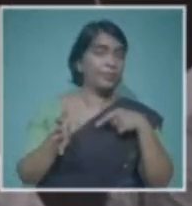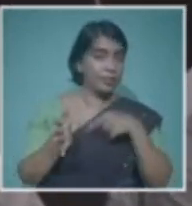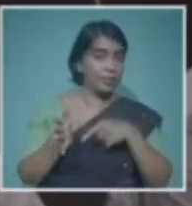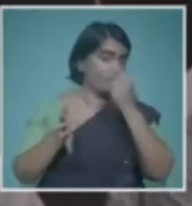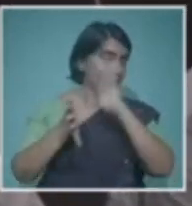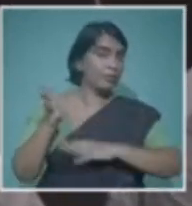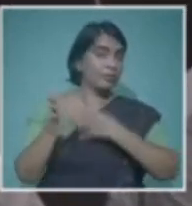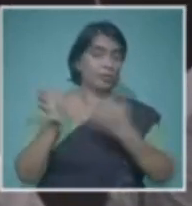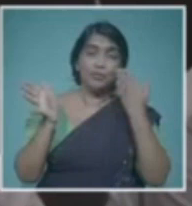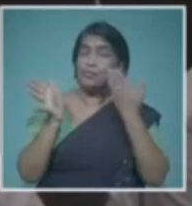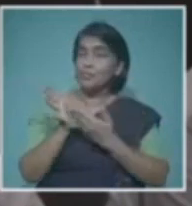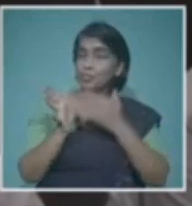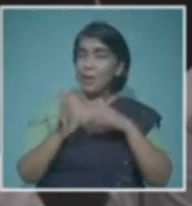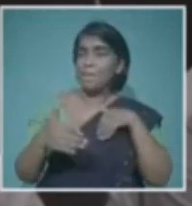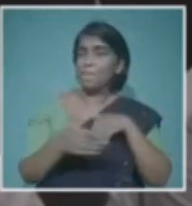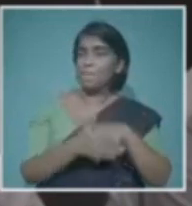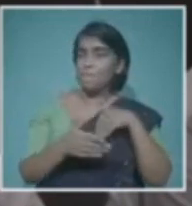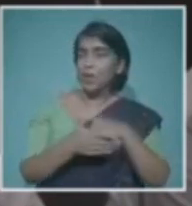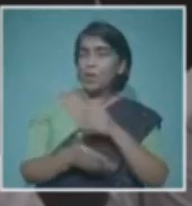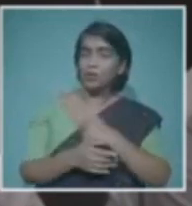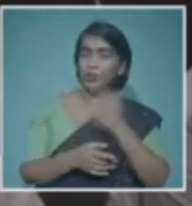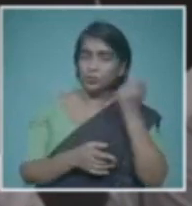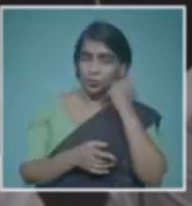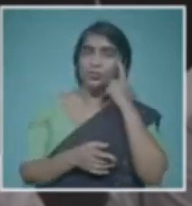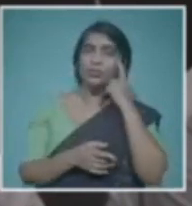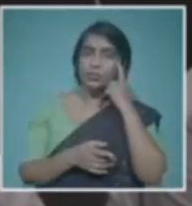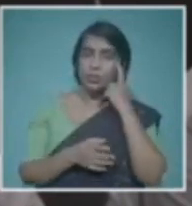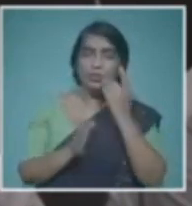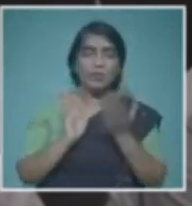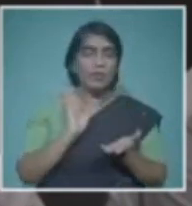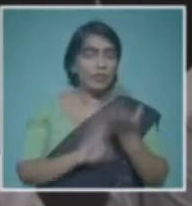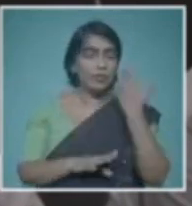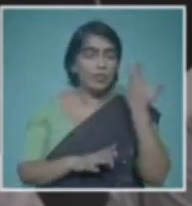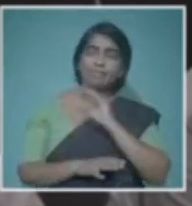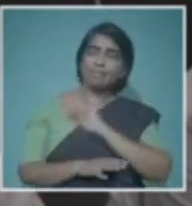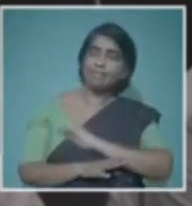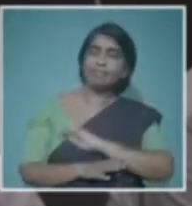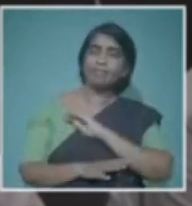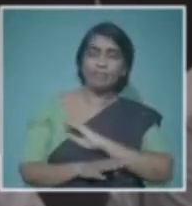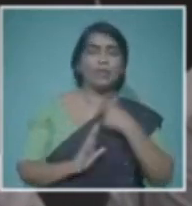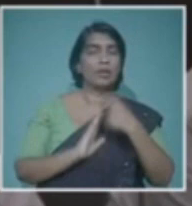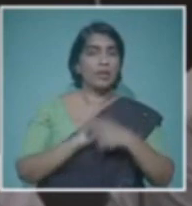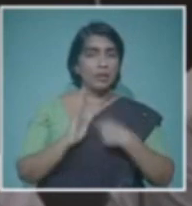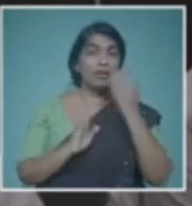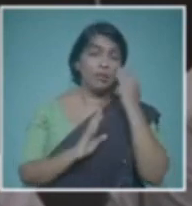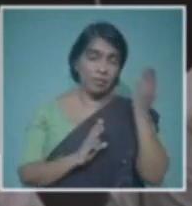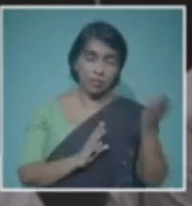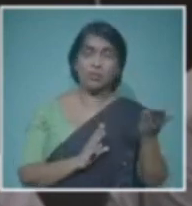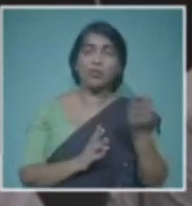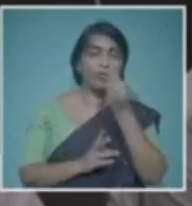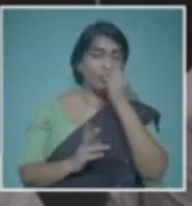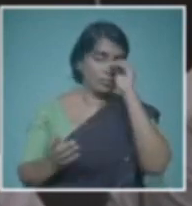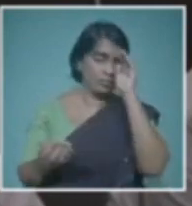මේ අයවැය තුලින් ඇති වෙලා තියෙන පීඩනේ අපි දන්නවා වැඩියෙන්ම දරා ගන්න වෙලා තියෙන මේ රටේ ස්ත්‍රීන්ට